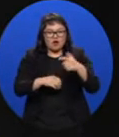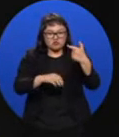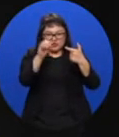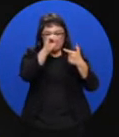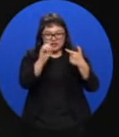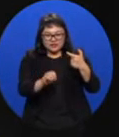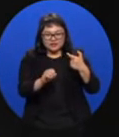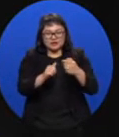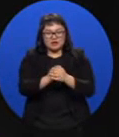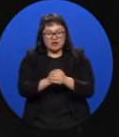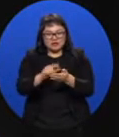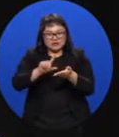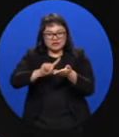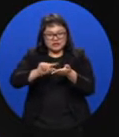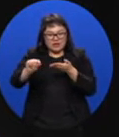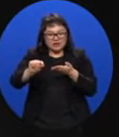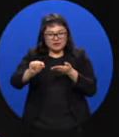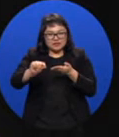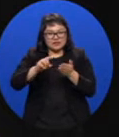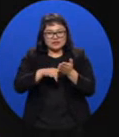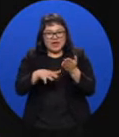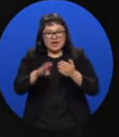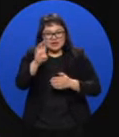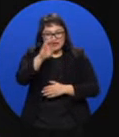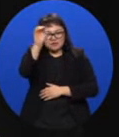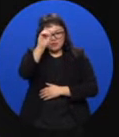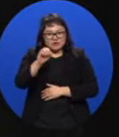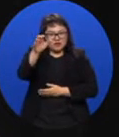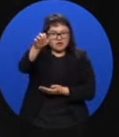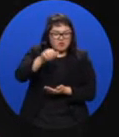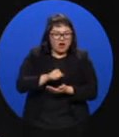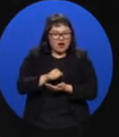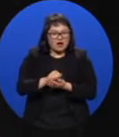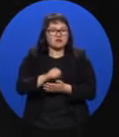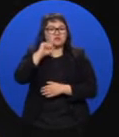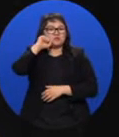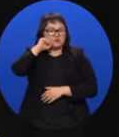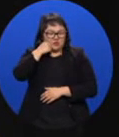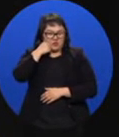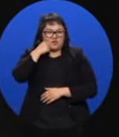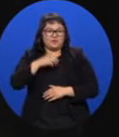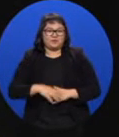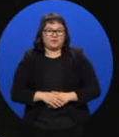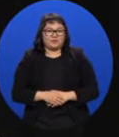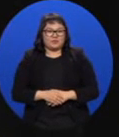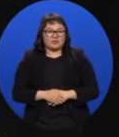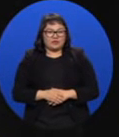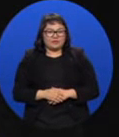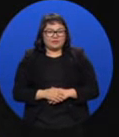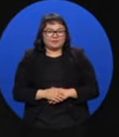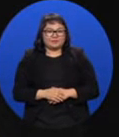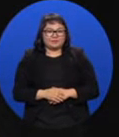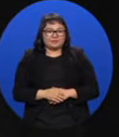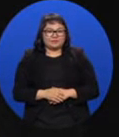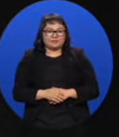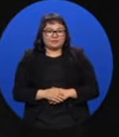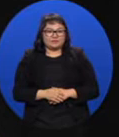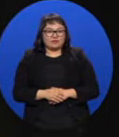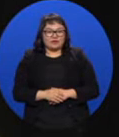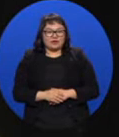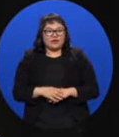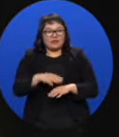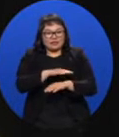60% 뭐 지방세 뭐 40% 가져올 수는 없는 거라고 생각되어집니다. 아무튼 간에 뭐 쭉